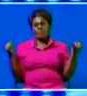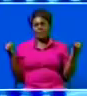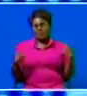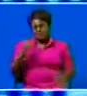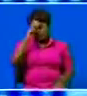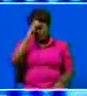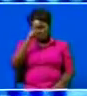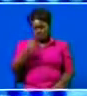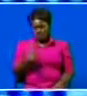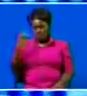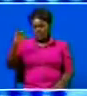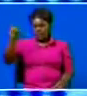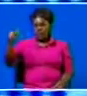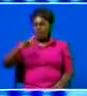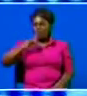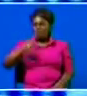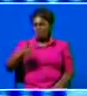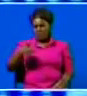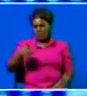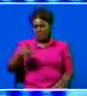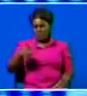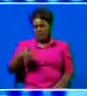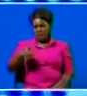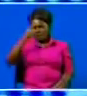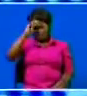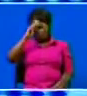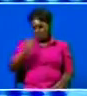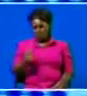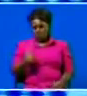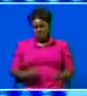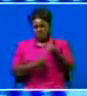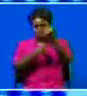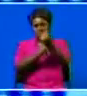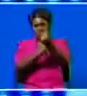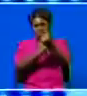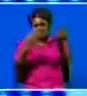Jaji Mkuu David Maraga amewaagiza maafisa katika idara ya mahakama kuunga mkono juhudi za Rais Uhuru Kenyatta